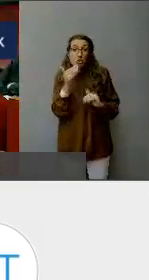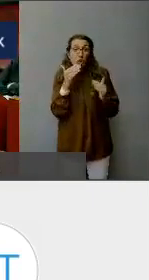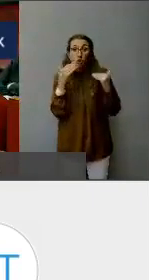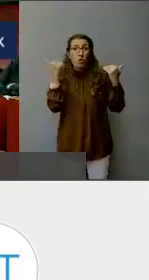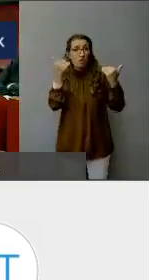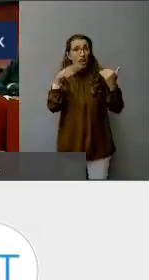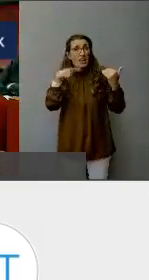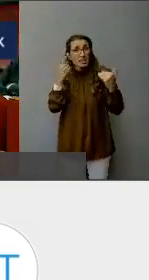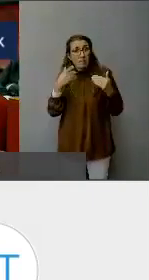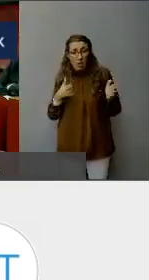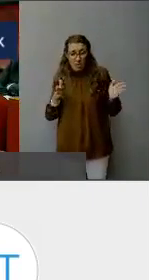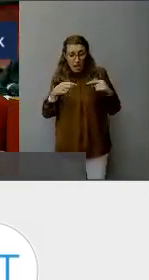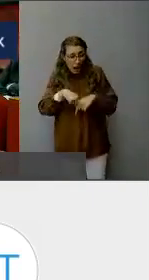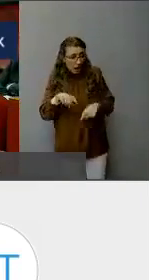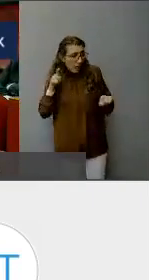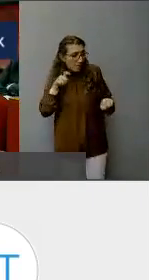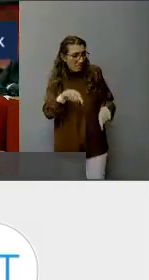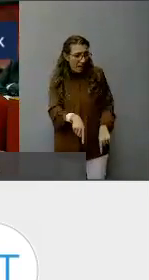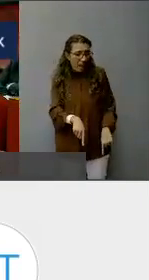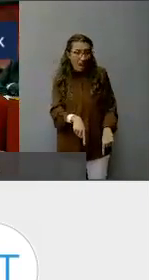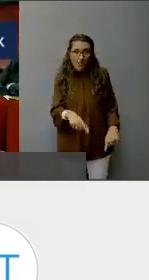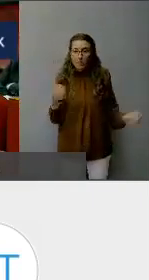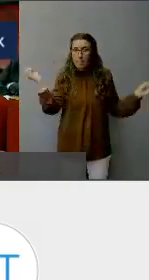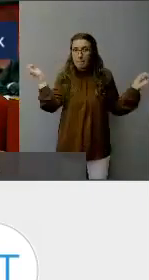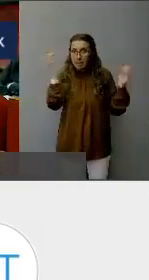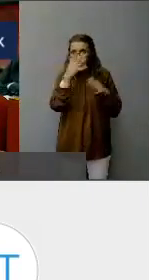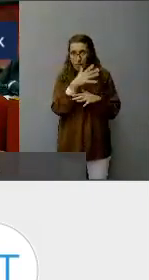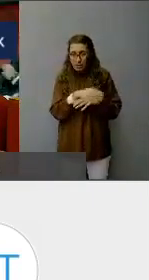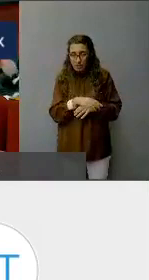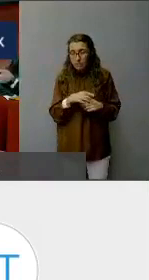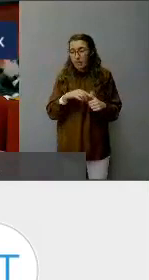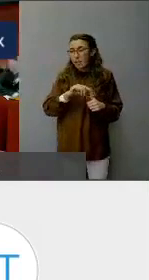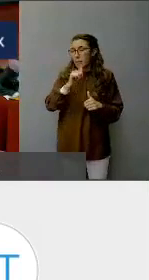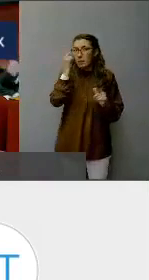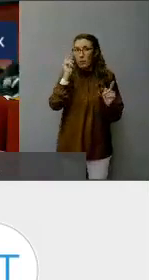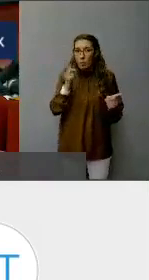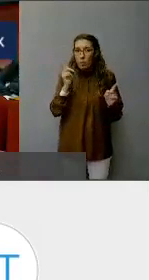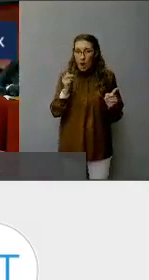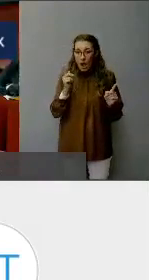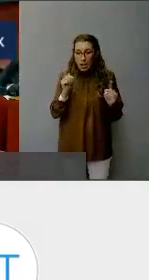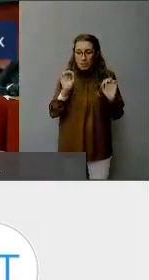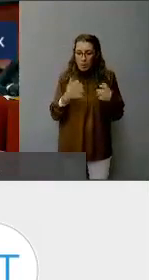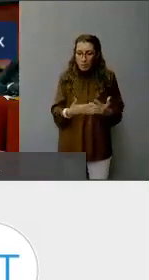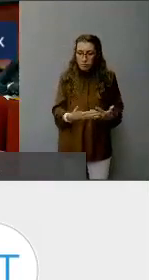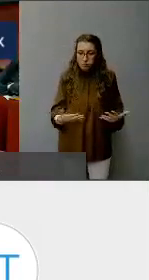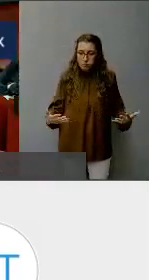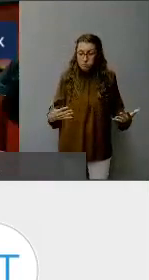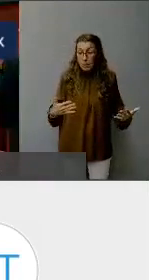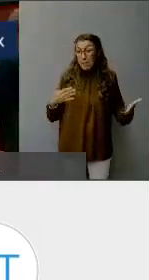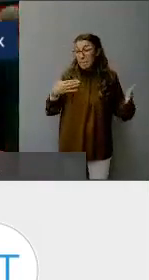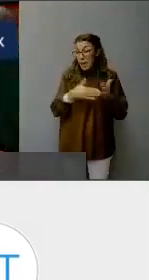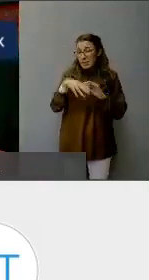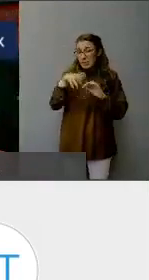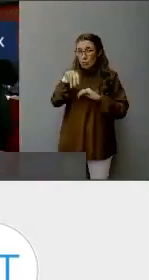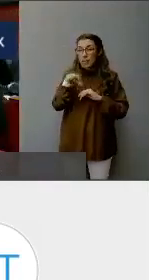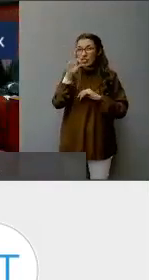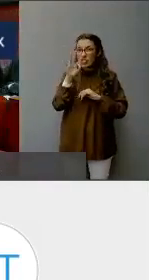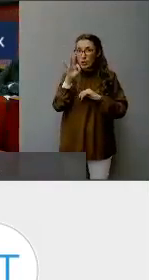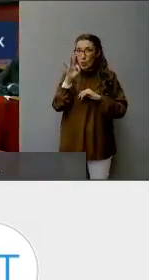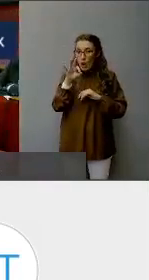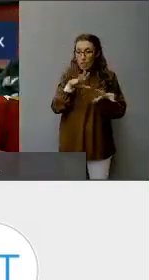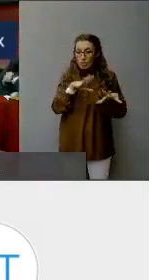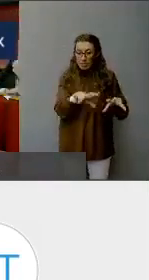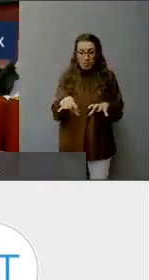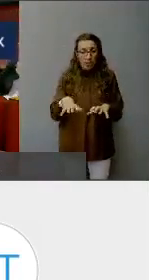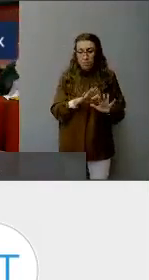quest'aula ci si dimentica uno è l'azzeramento del consumo di suolo netto entro il 2050 parlamento europeo e consiglio